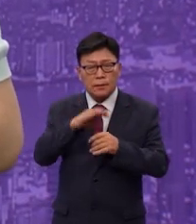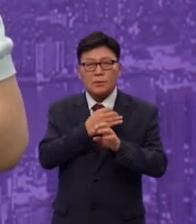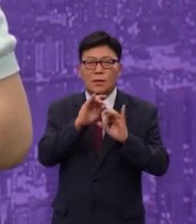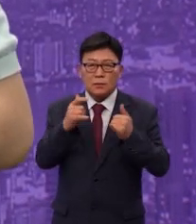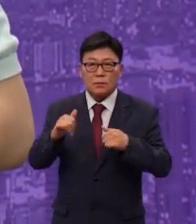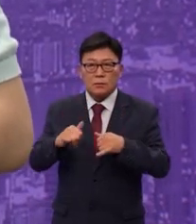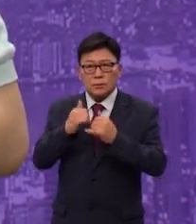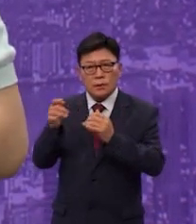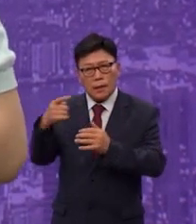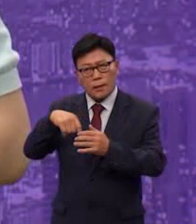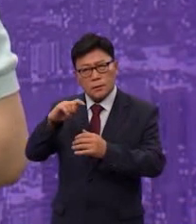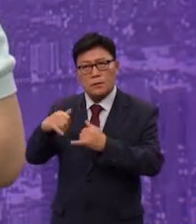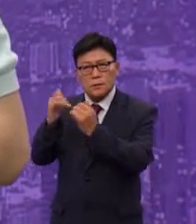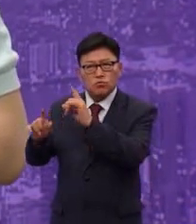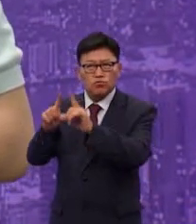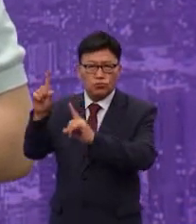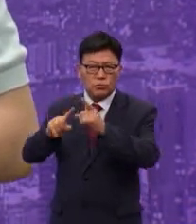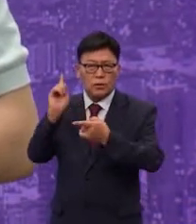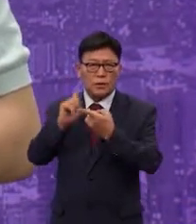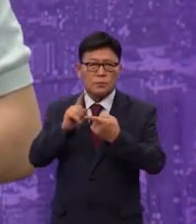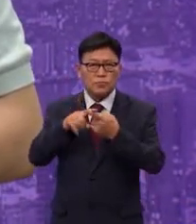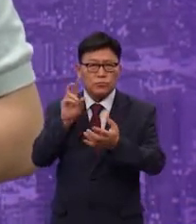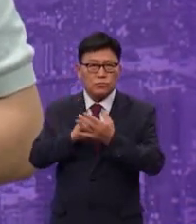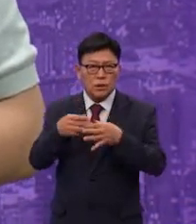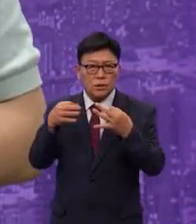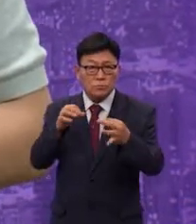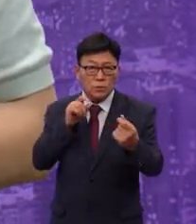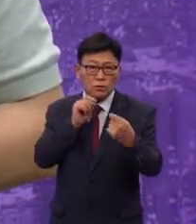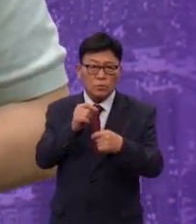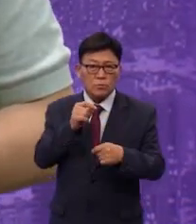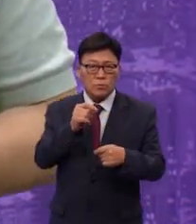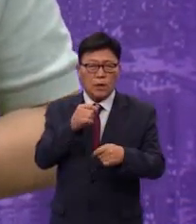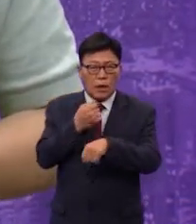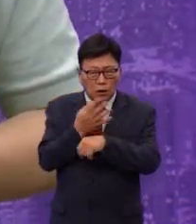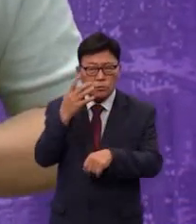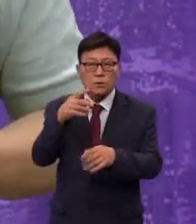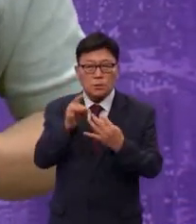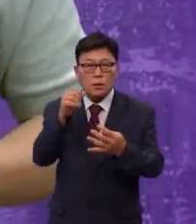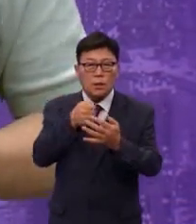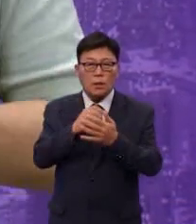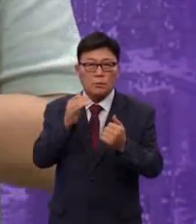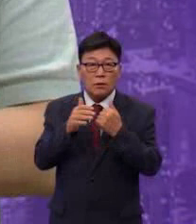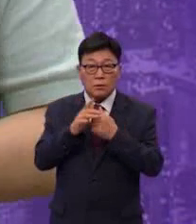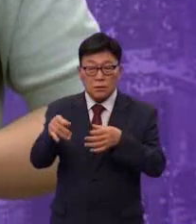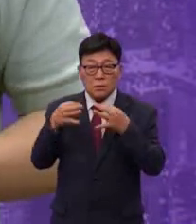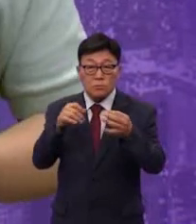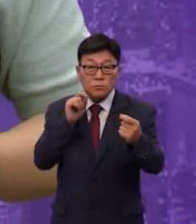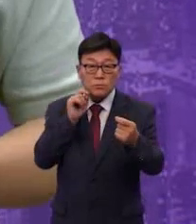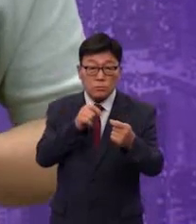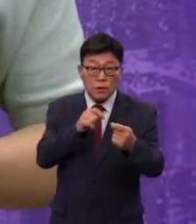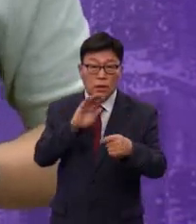아니라 그 안에 있는 구조적인 문제, 또 금융으로 매 접근할 수밖에 없는지, 그리고 청년들이 금융에 접근했을